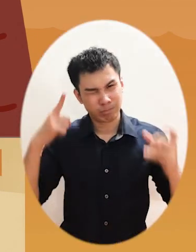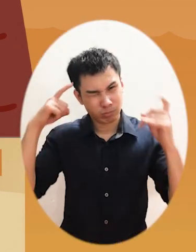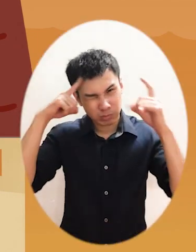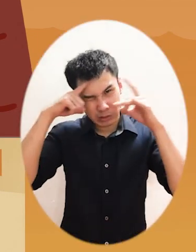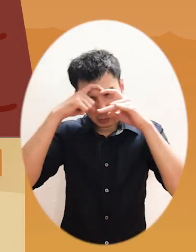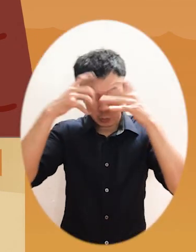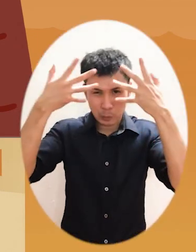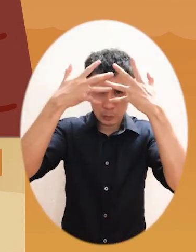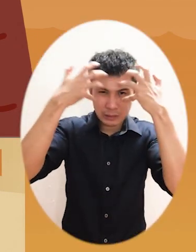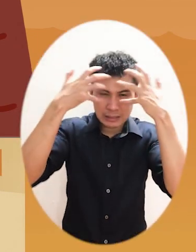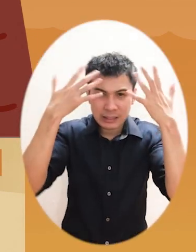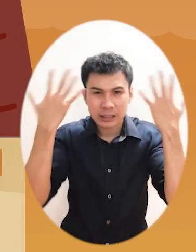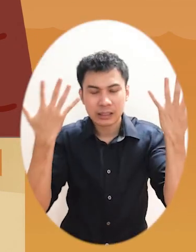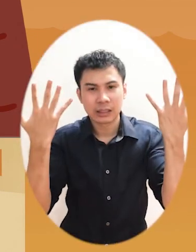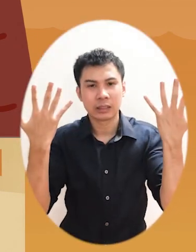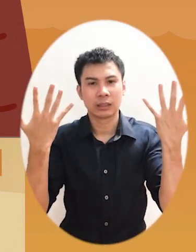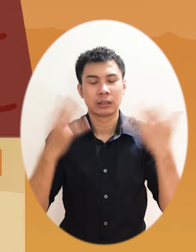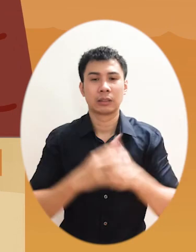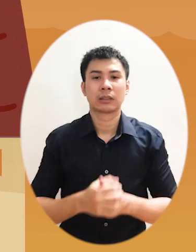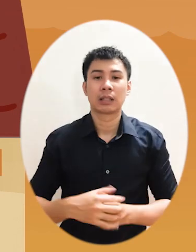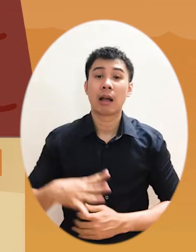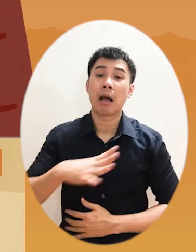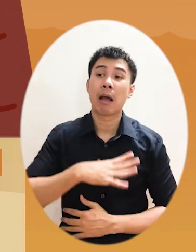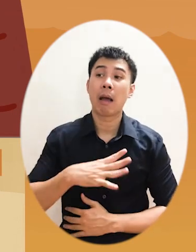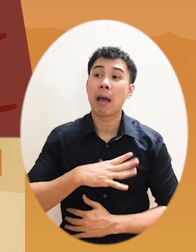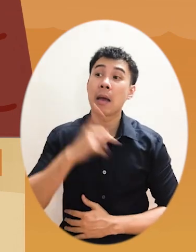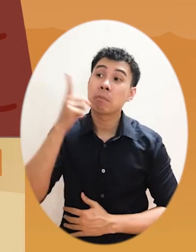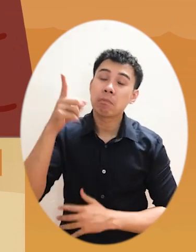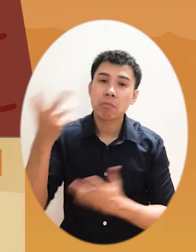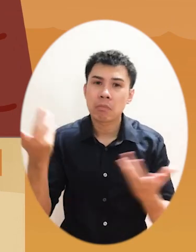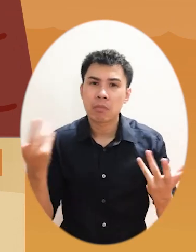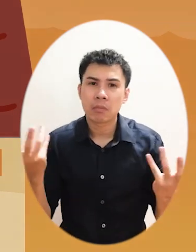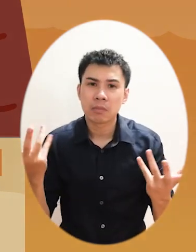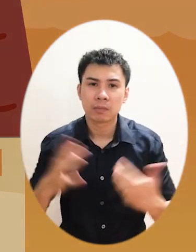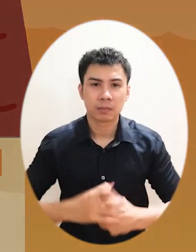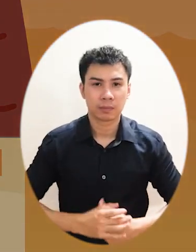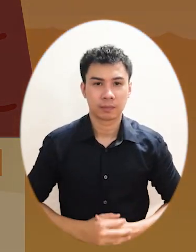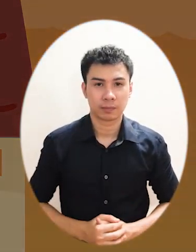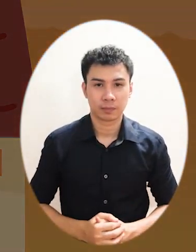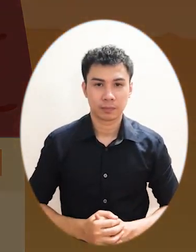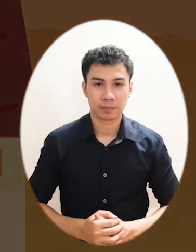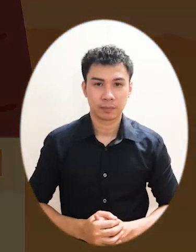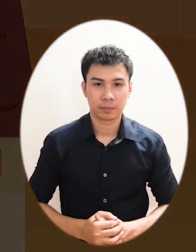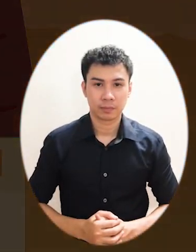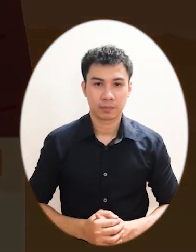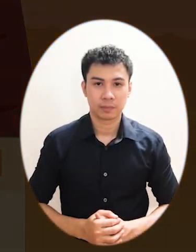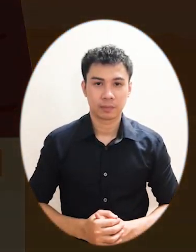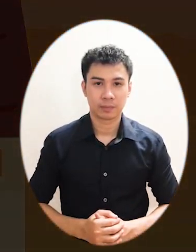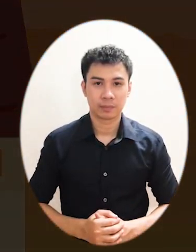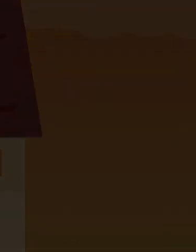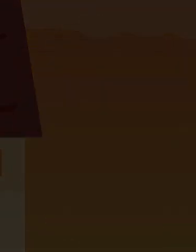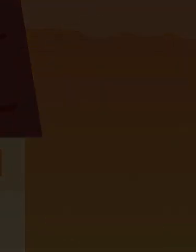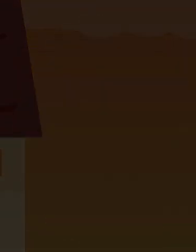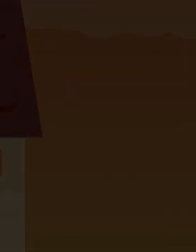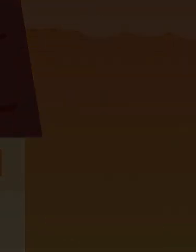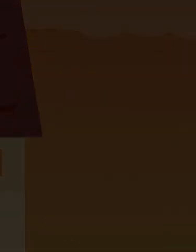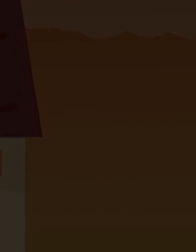Ôi ôi, thật là đau hết cả đầu. Không biết tìm biến hình em thì thế nào nhỉ?